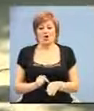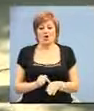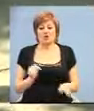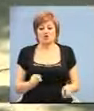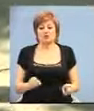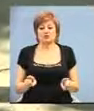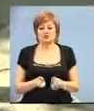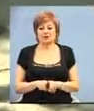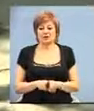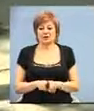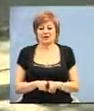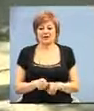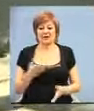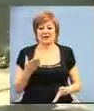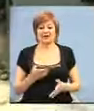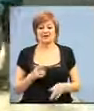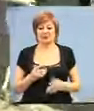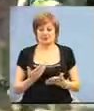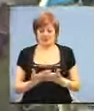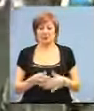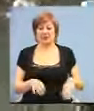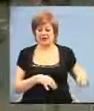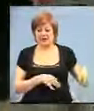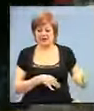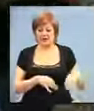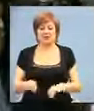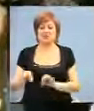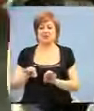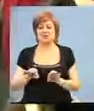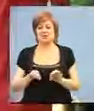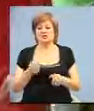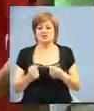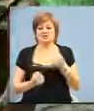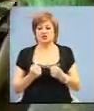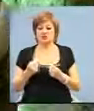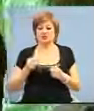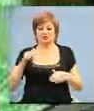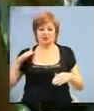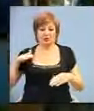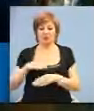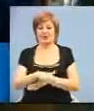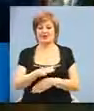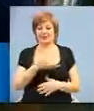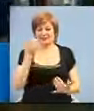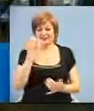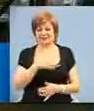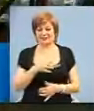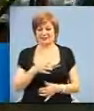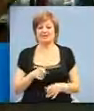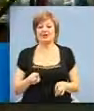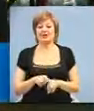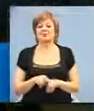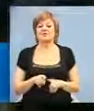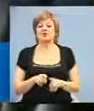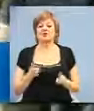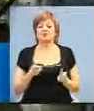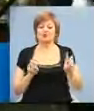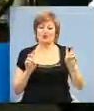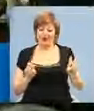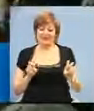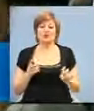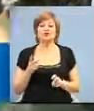знаете, если сильно разогнаться и прищурить глаза, то можно пролететь и не заметить. Одним словом, это такие вот в кавычках,